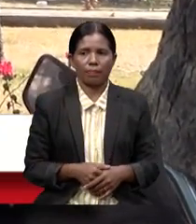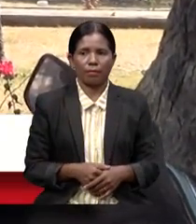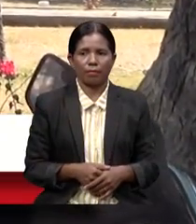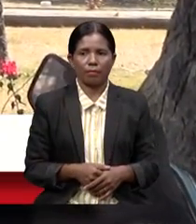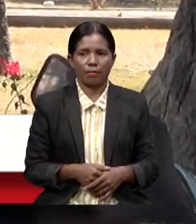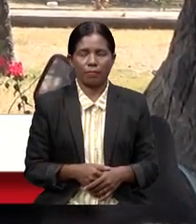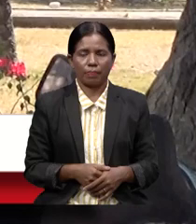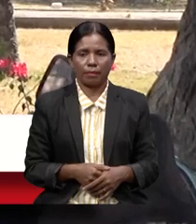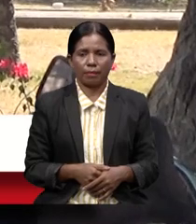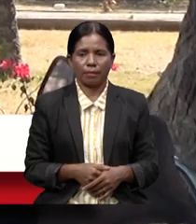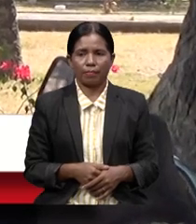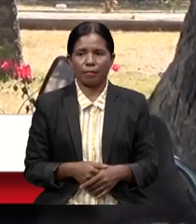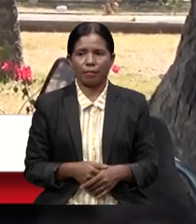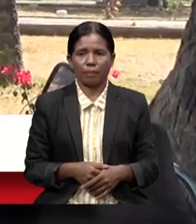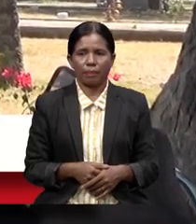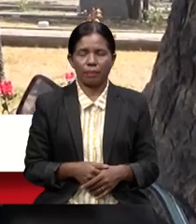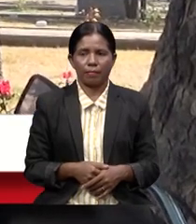Rasa lah patroli.